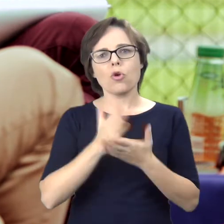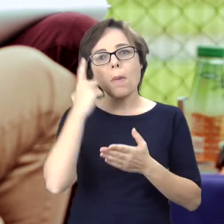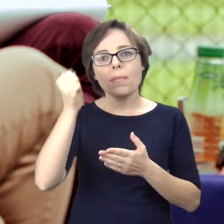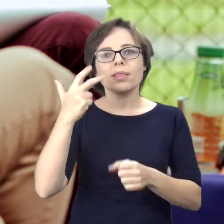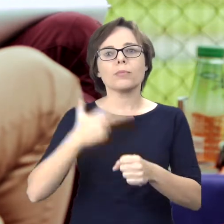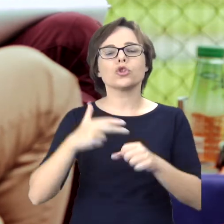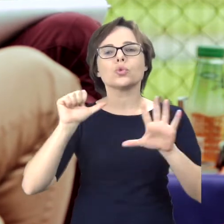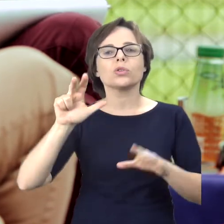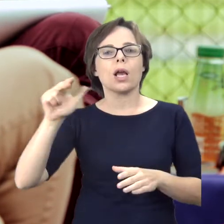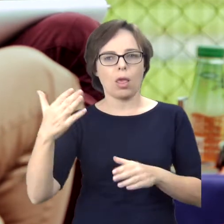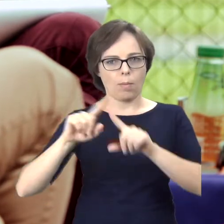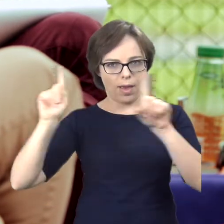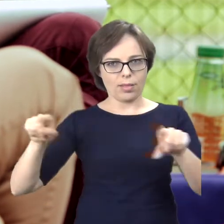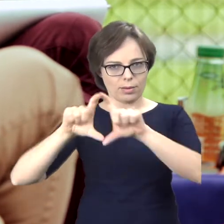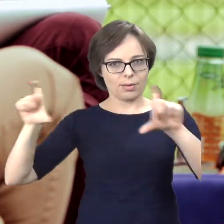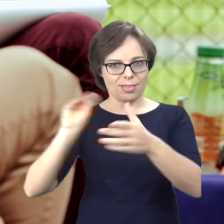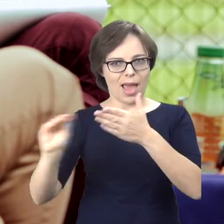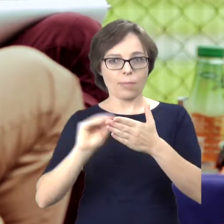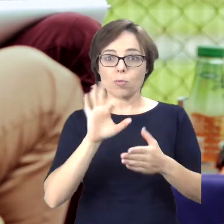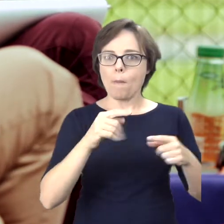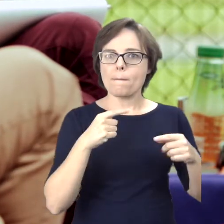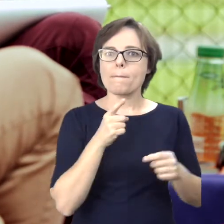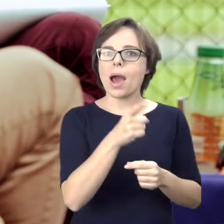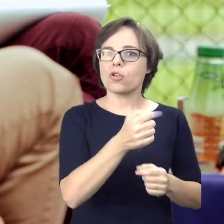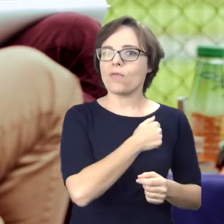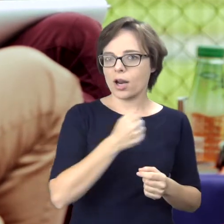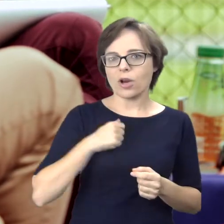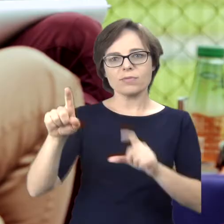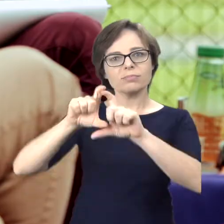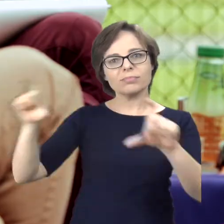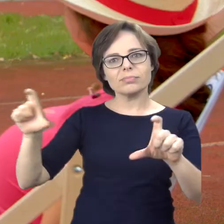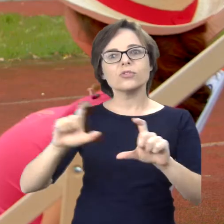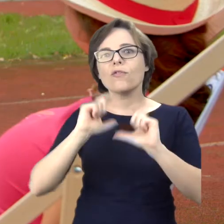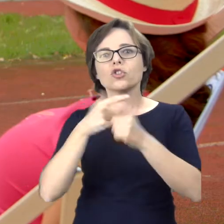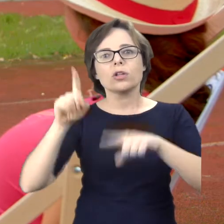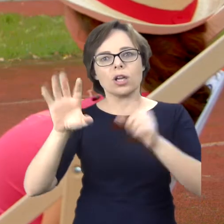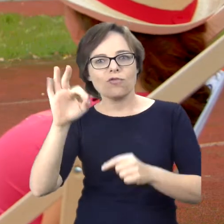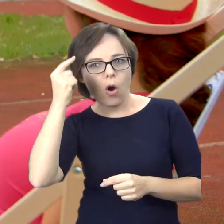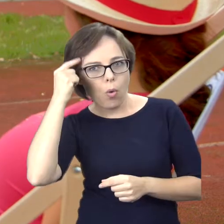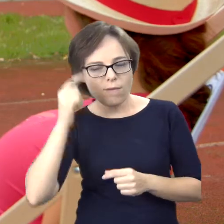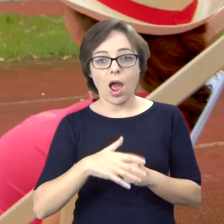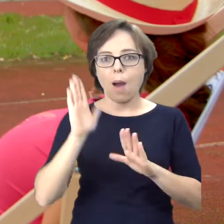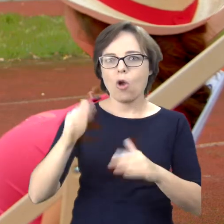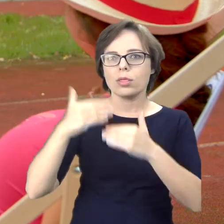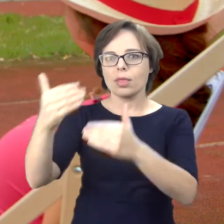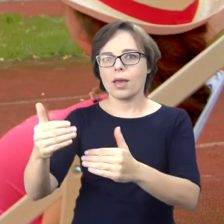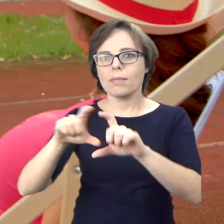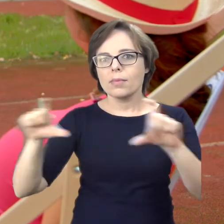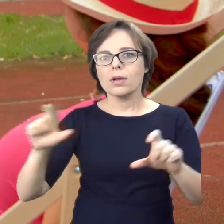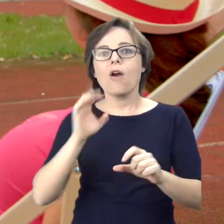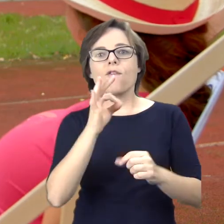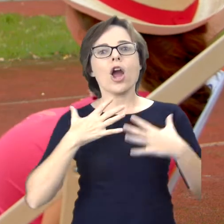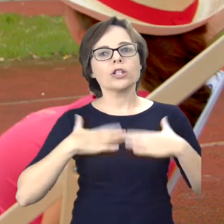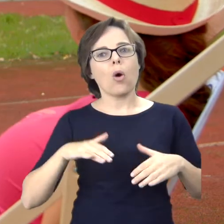km, takie napisy, bo to był maraton warszawski w ogóle. I bo wszystko rozgrywa się w twojej głowie, a potem 37 km, pamiętaj, twoje ciało może więcej niż ci się